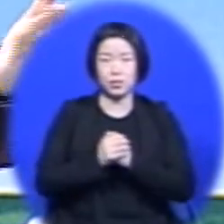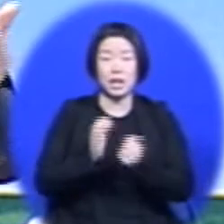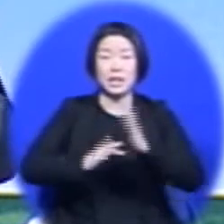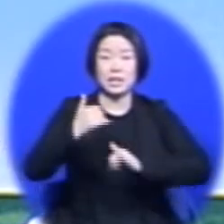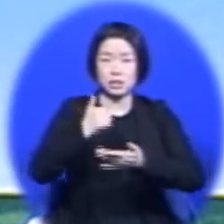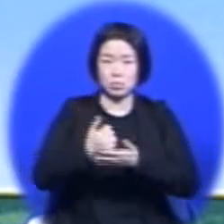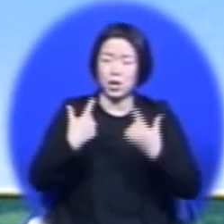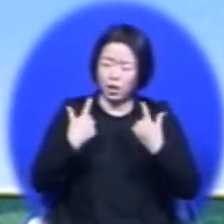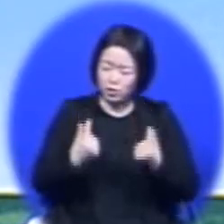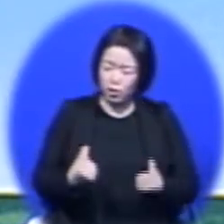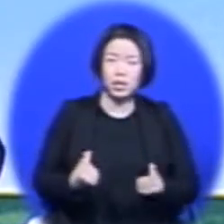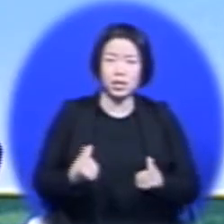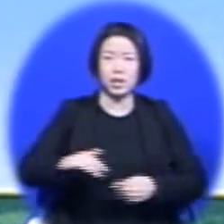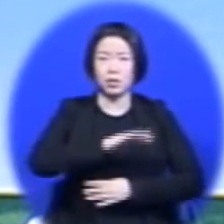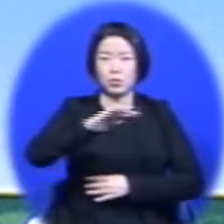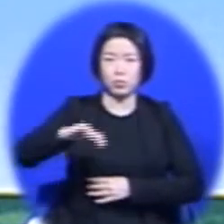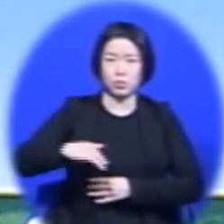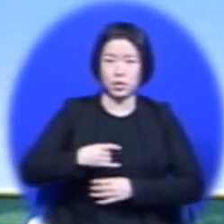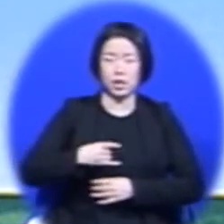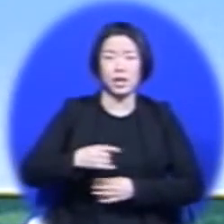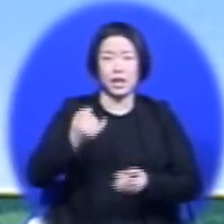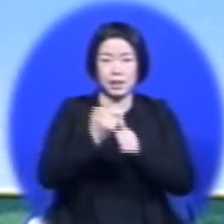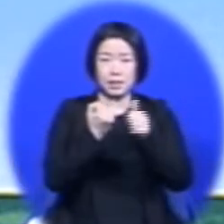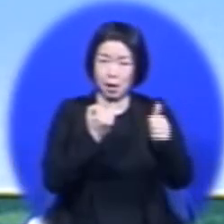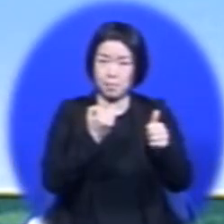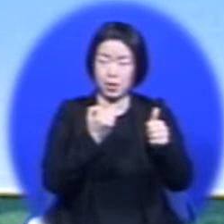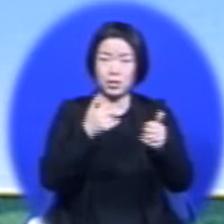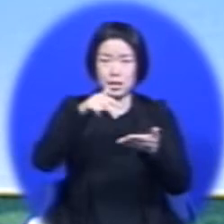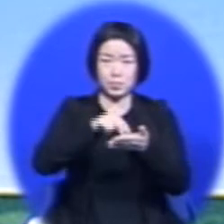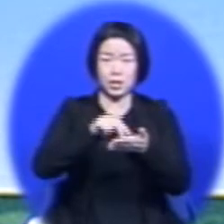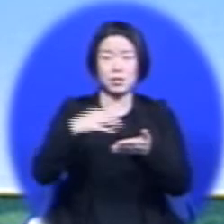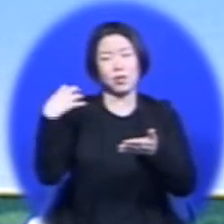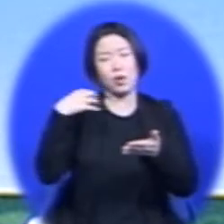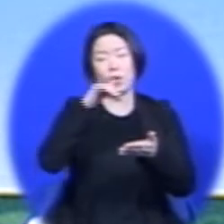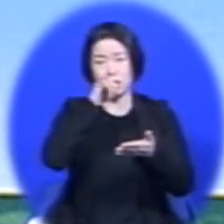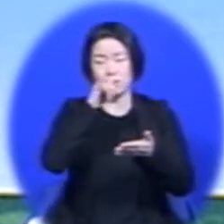예수님은 여전히 우리의 남편으로서의 역할을 하시는 분입니다.